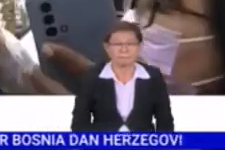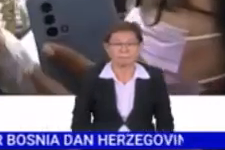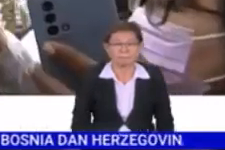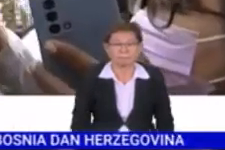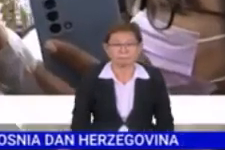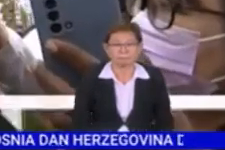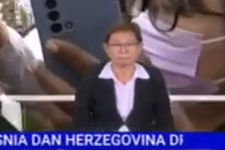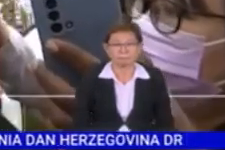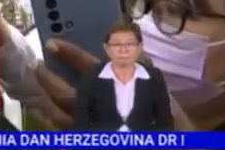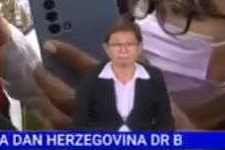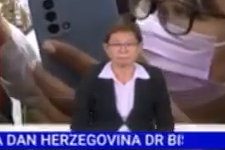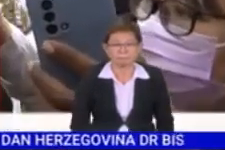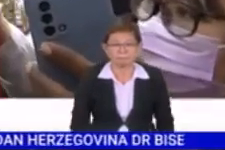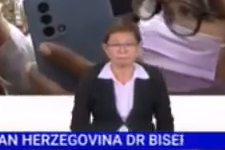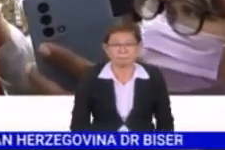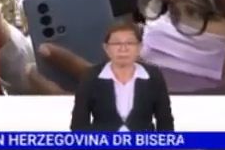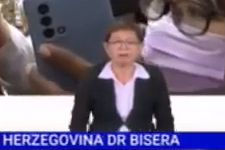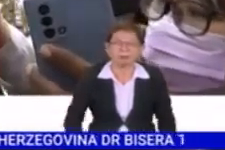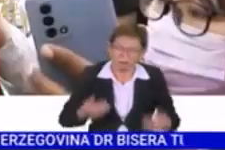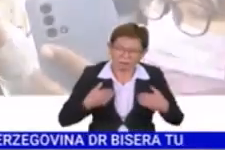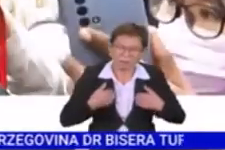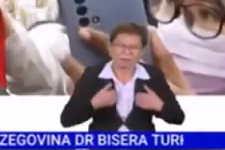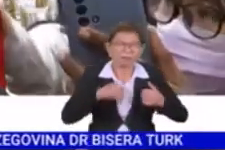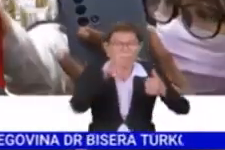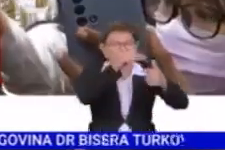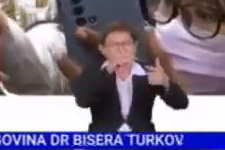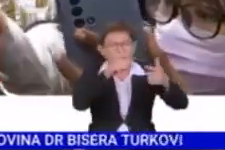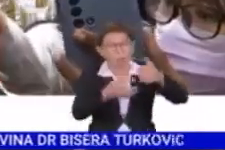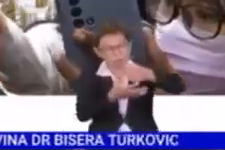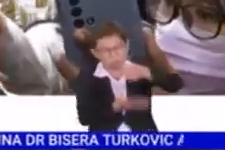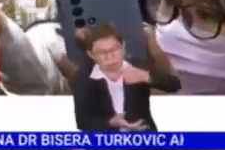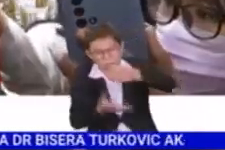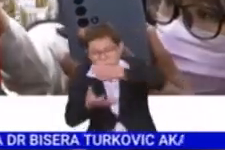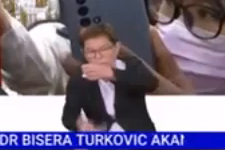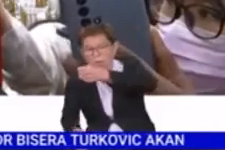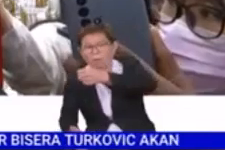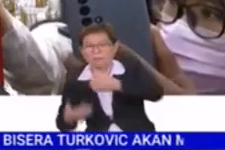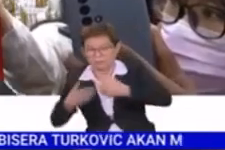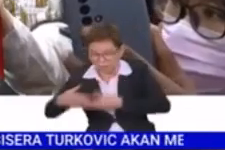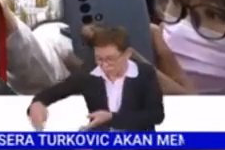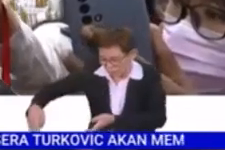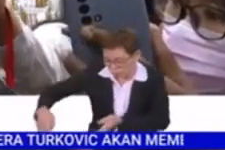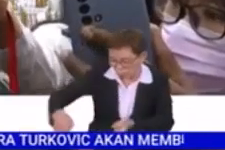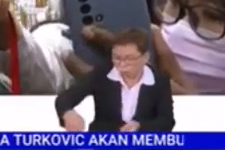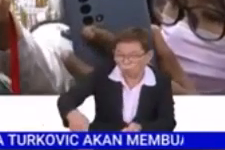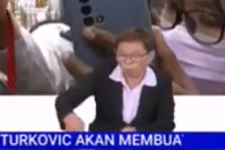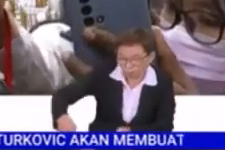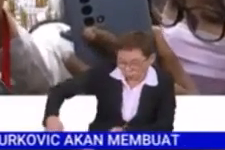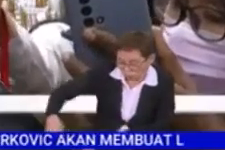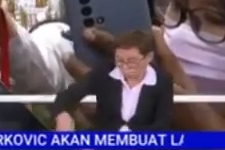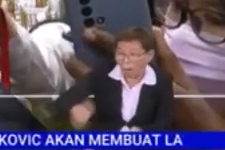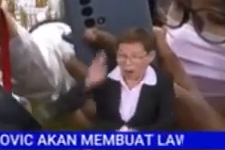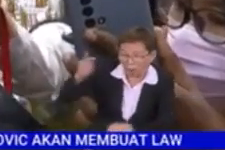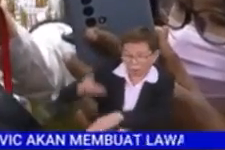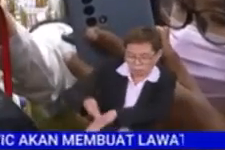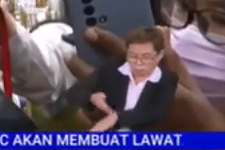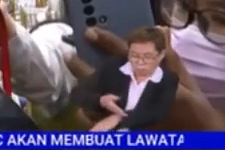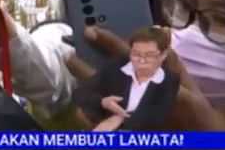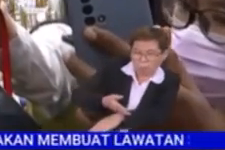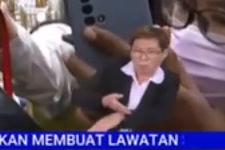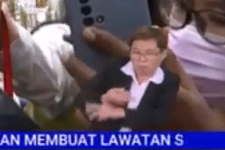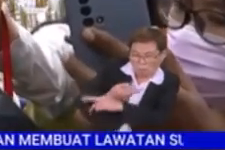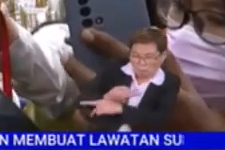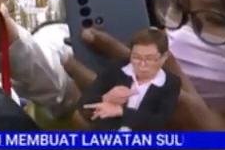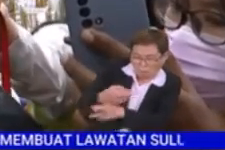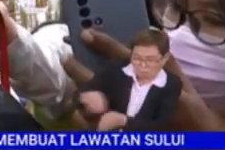hai de Ade ada beberapa peruntukkan Asdi ada juga yang logam kromoson yang akan di naik taraf Dan